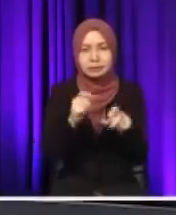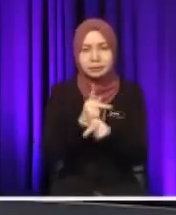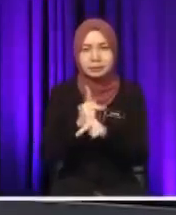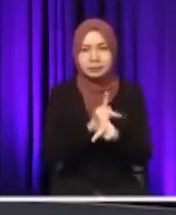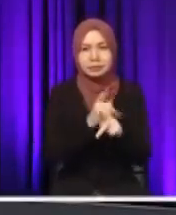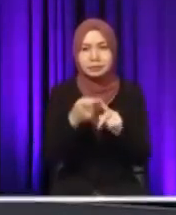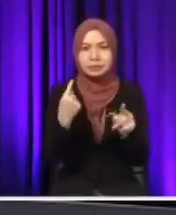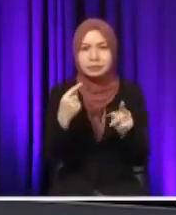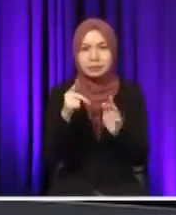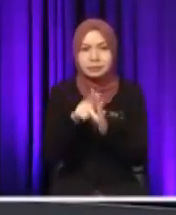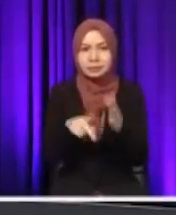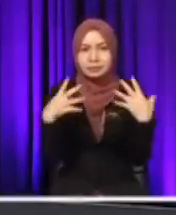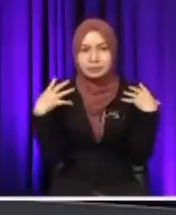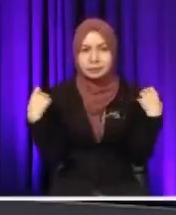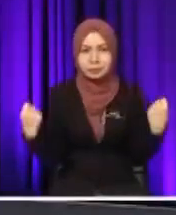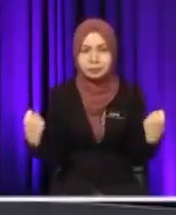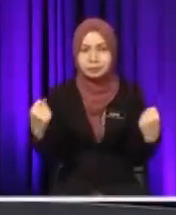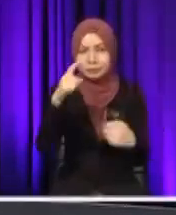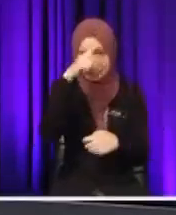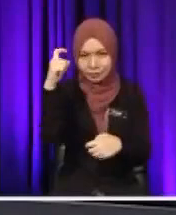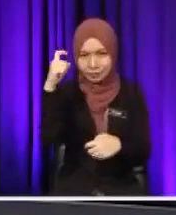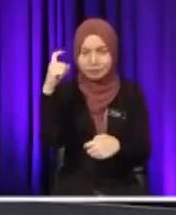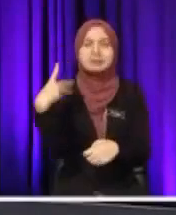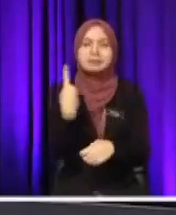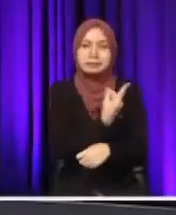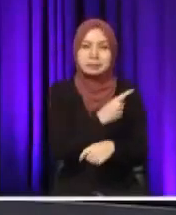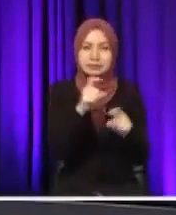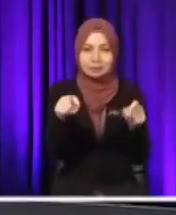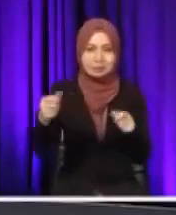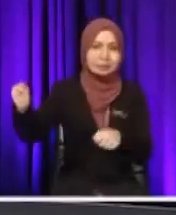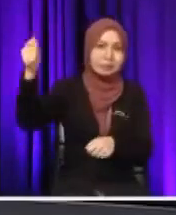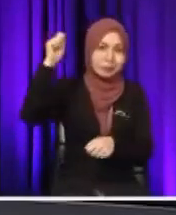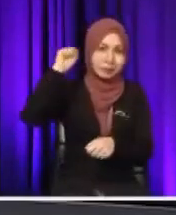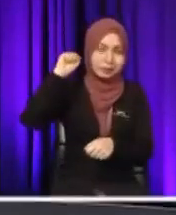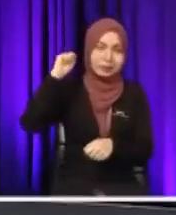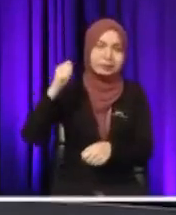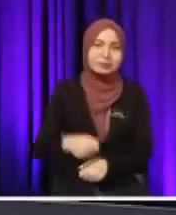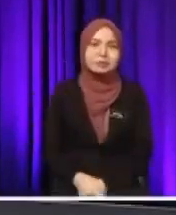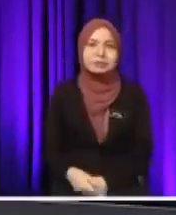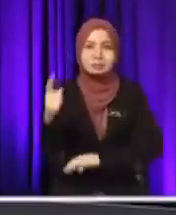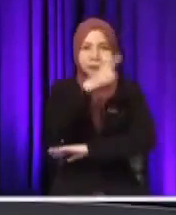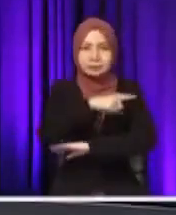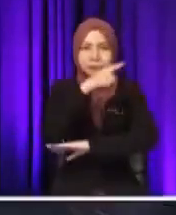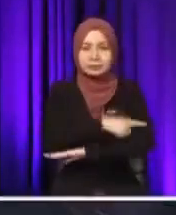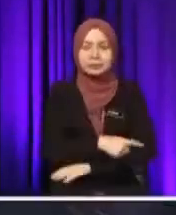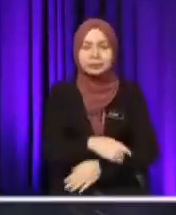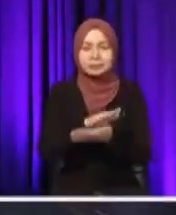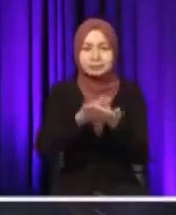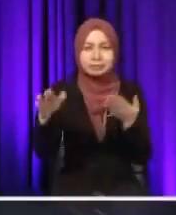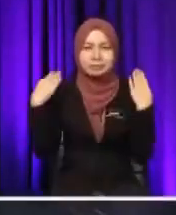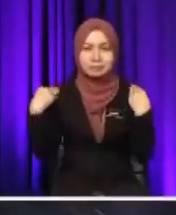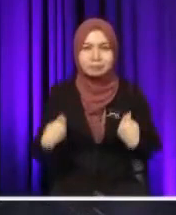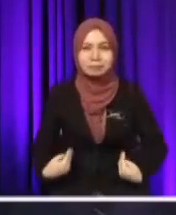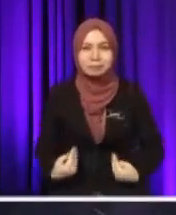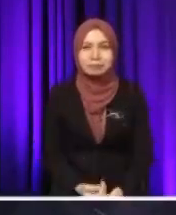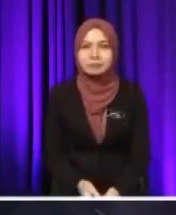Kan? Sebab kita kena mandi setiap hari. Yes. Guna sabun Guna sabun lah. Guna sabun. Bukan mandi kebau. Murid-murid di